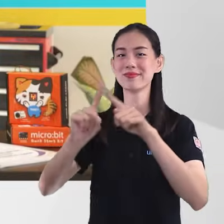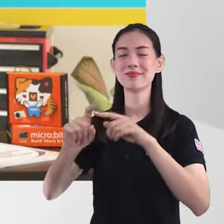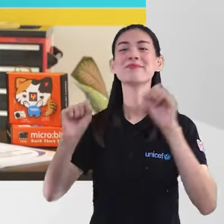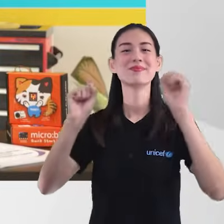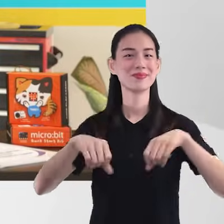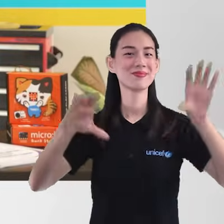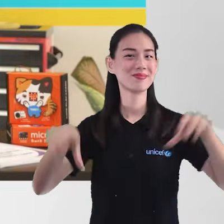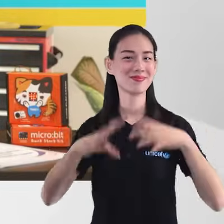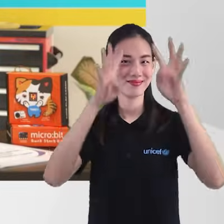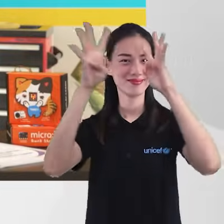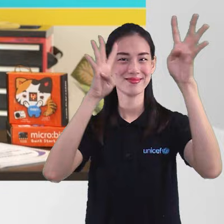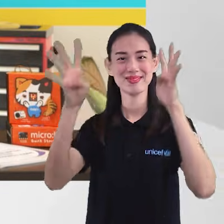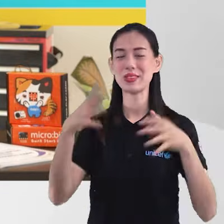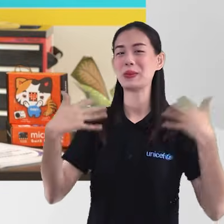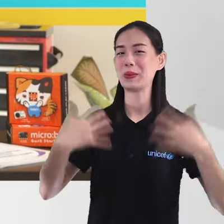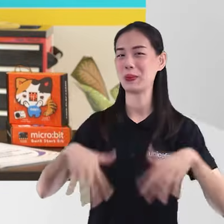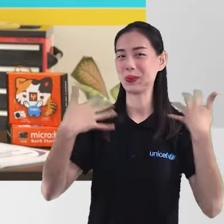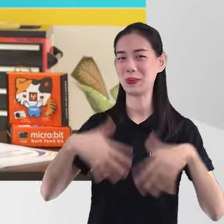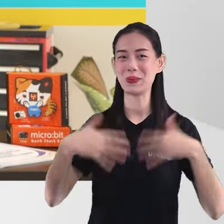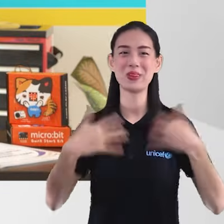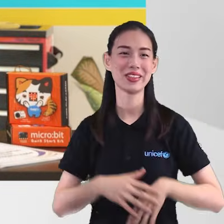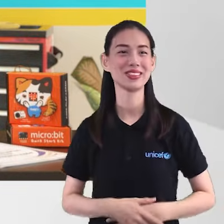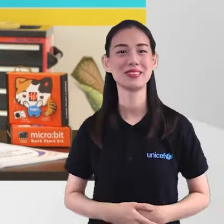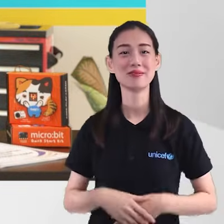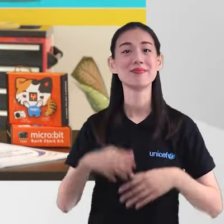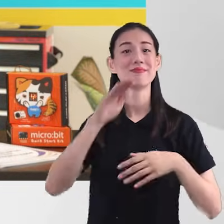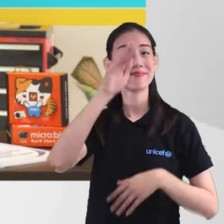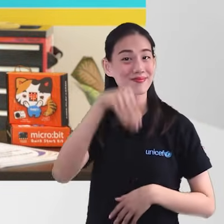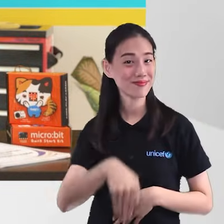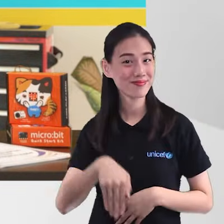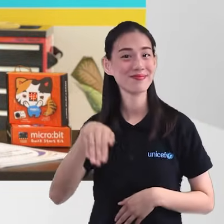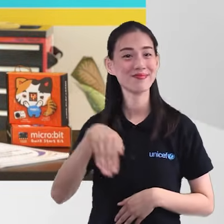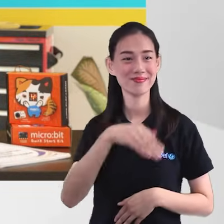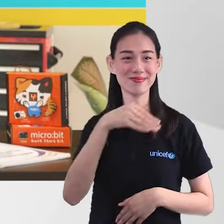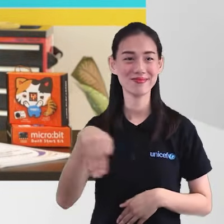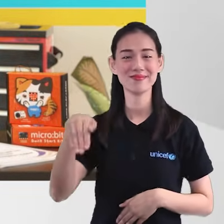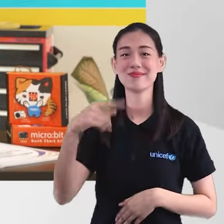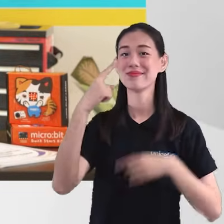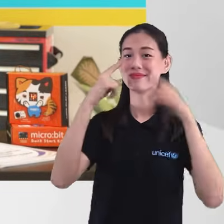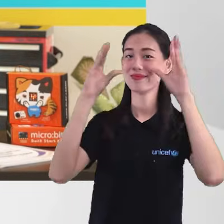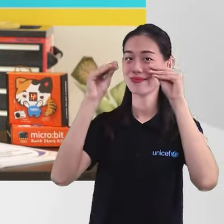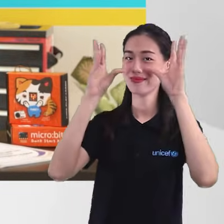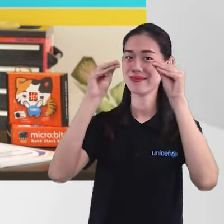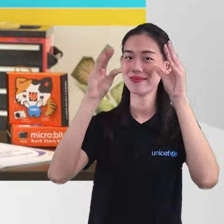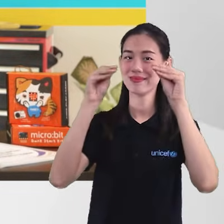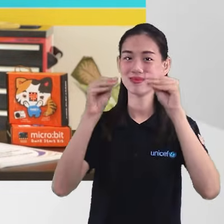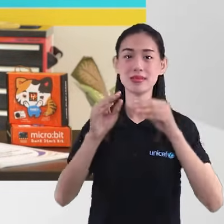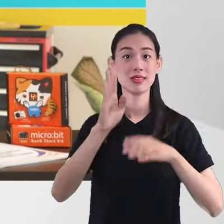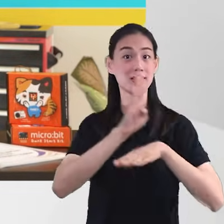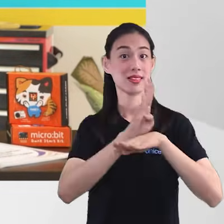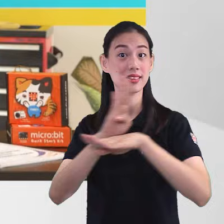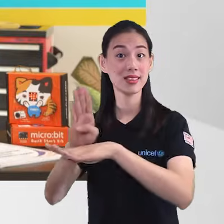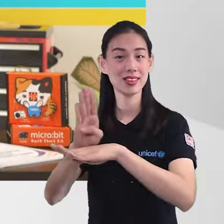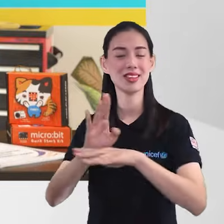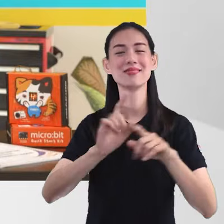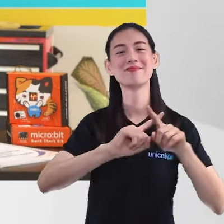mencipta pelbagai jenis projek yang sangat hebat. Cool kan? Dalam siri ini, kita akan membina gajah yang boleh menggerakkan belalainya, mata serigala yang berkelip-kelip,